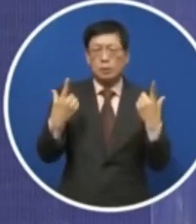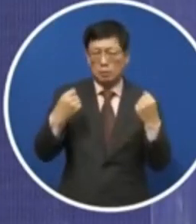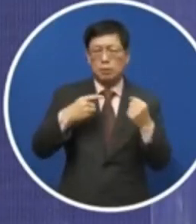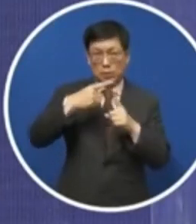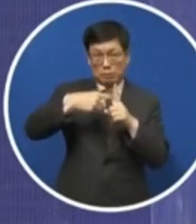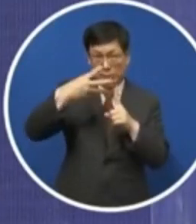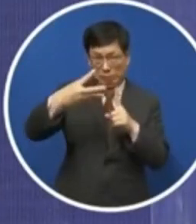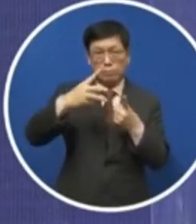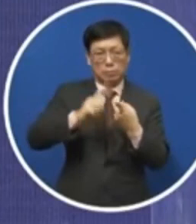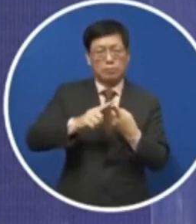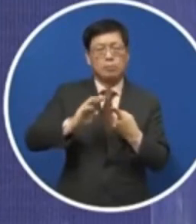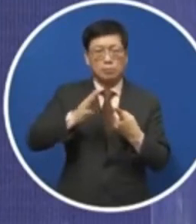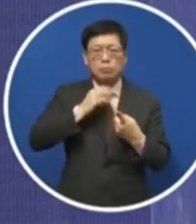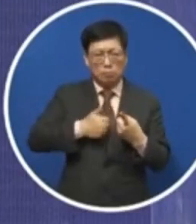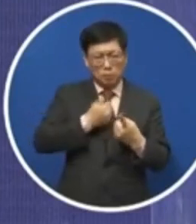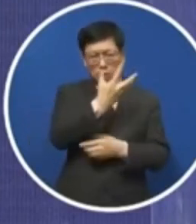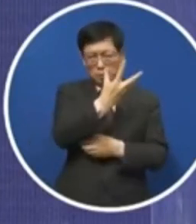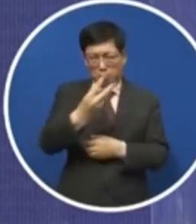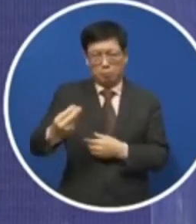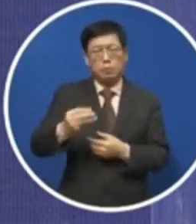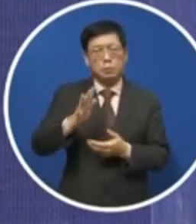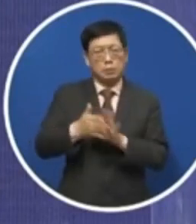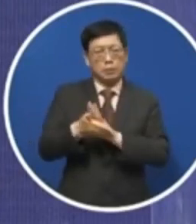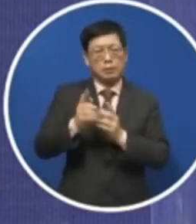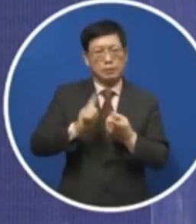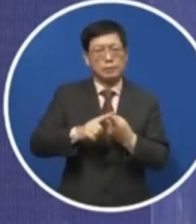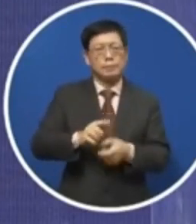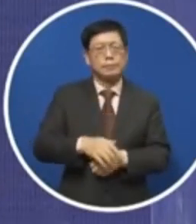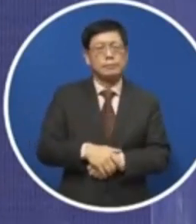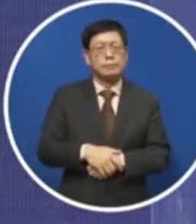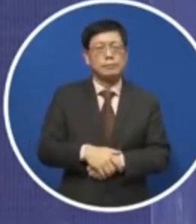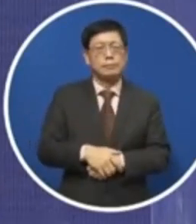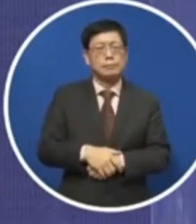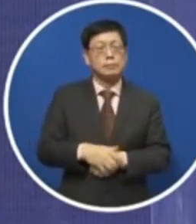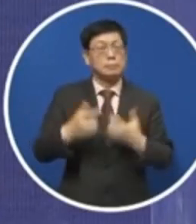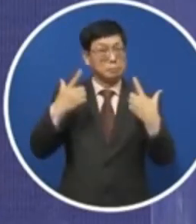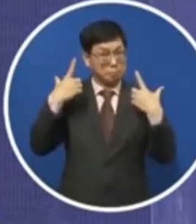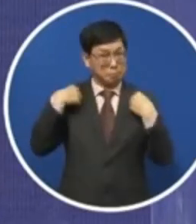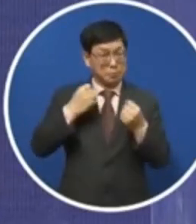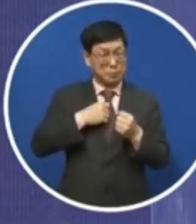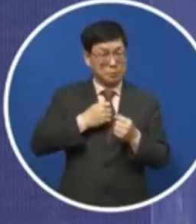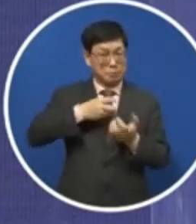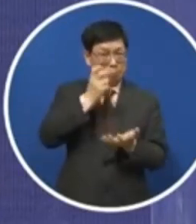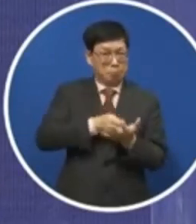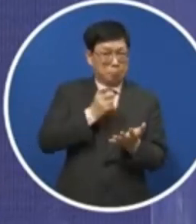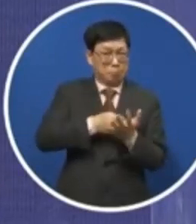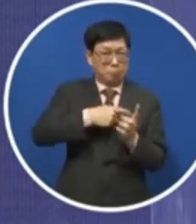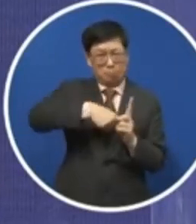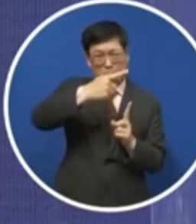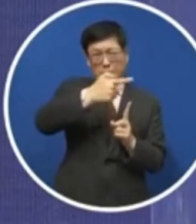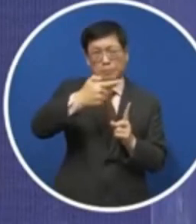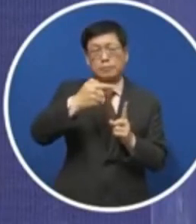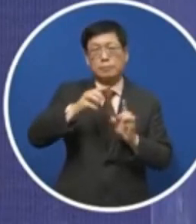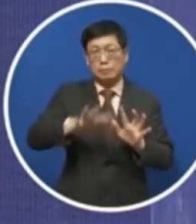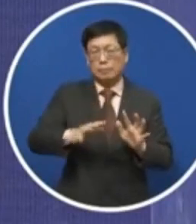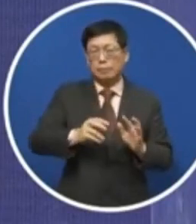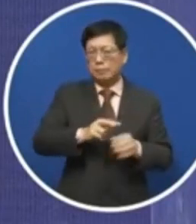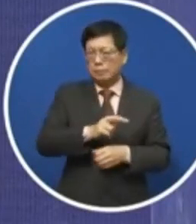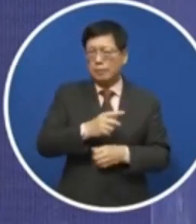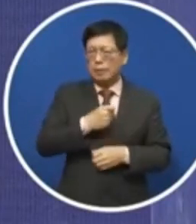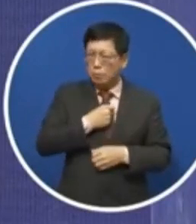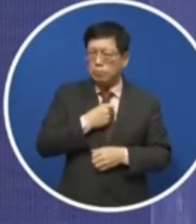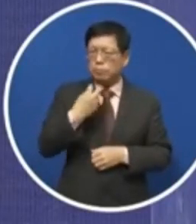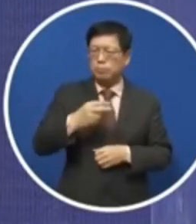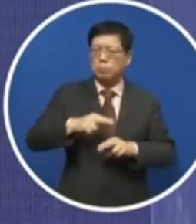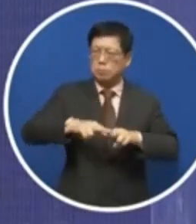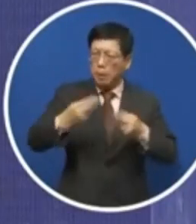级警戒中，但是确实也有所变化。那因此，原来的高度的管制作为啊，确实有予